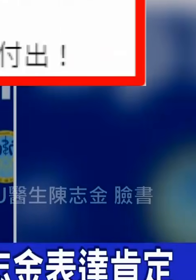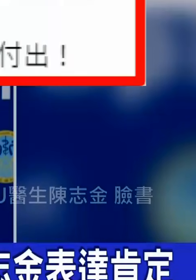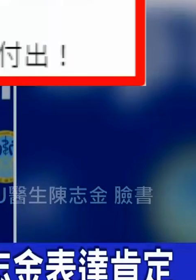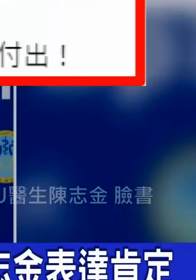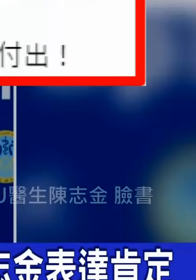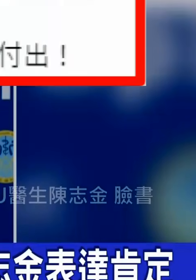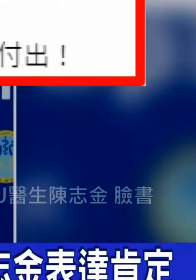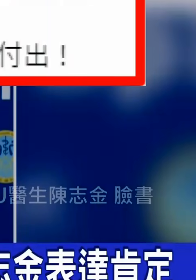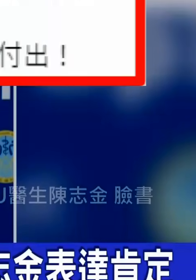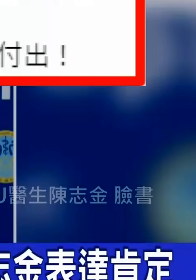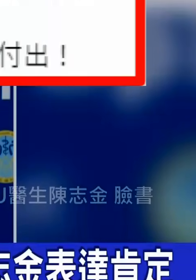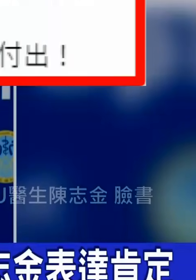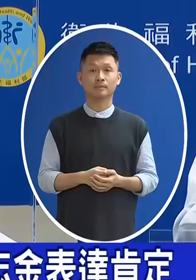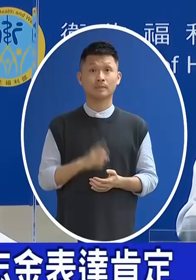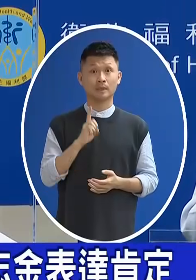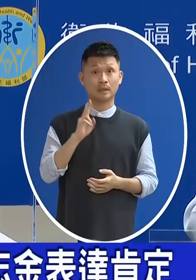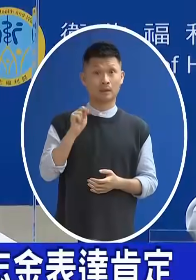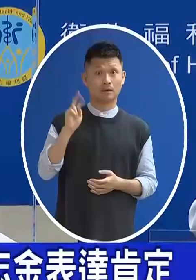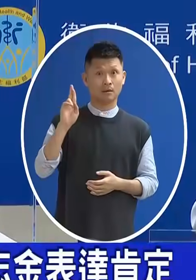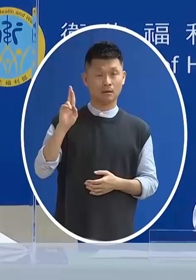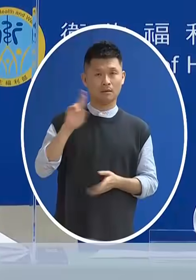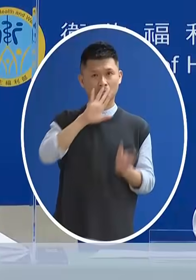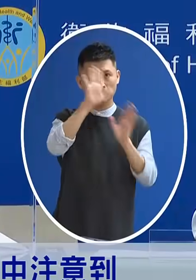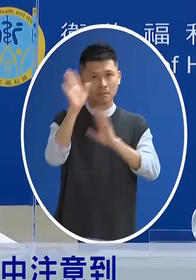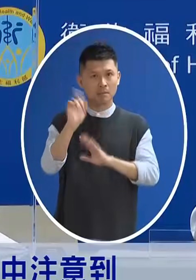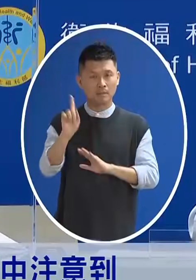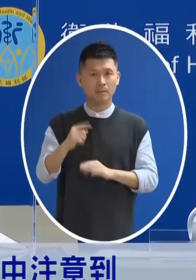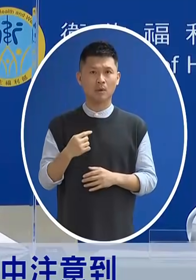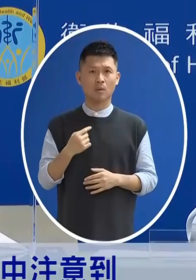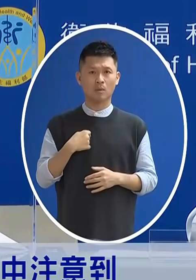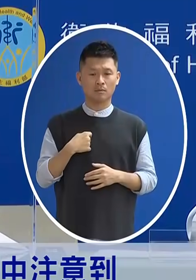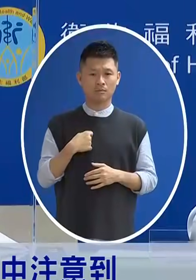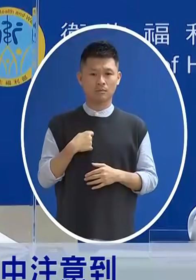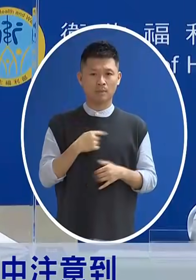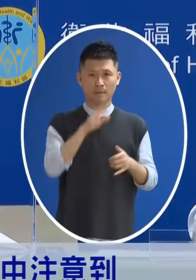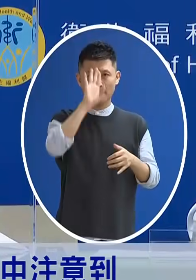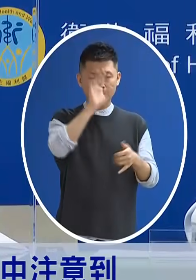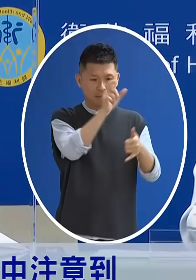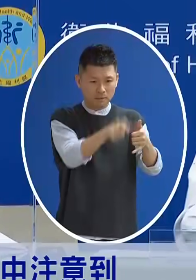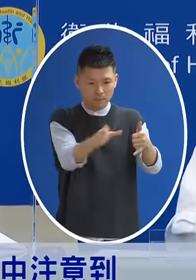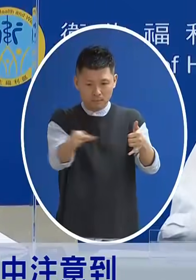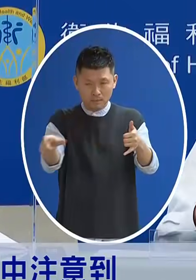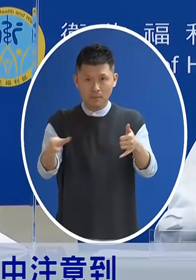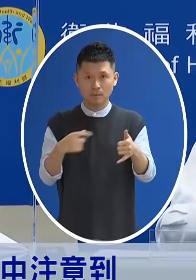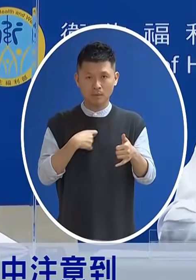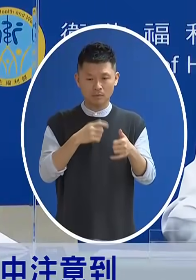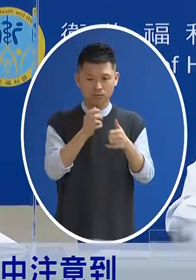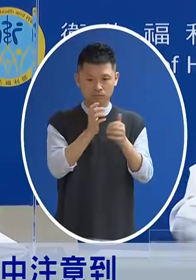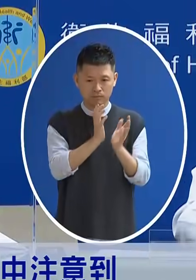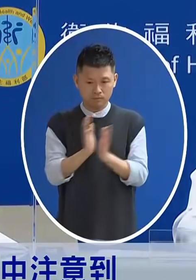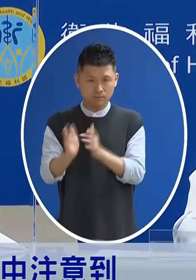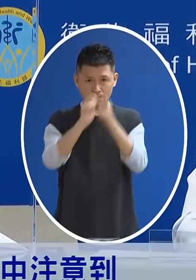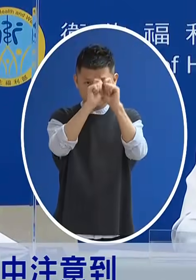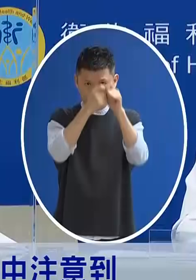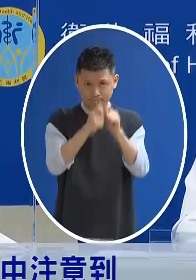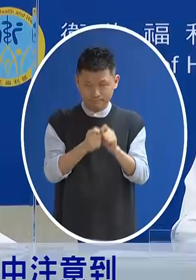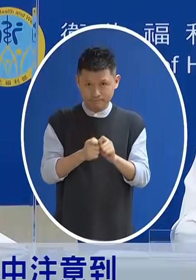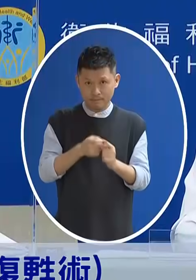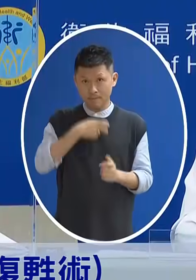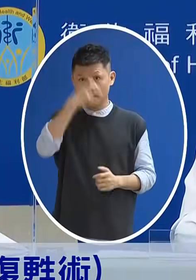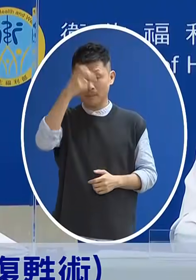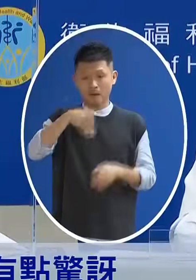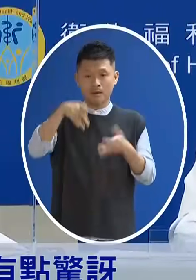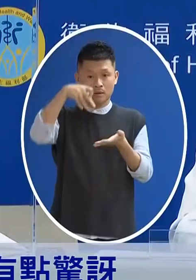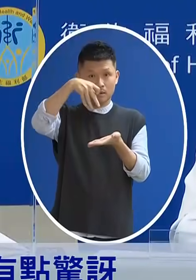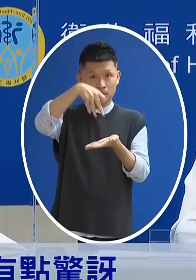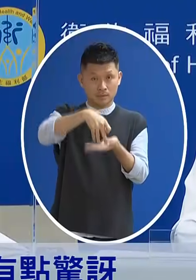是给晚辈的最好示范。 这主要是因为我在整理这些病例的过程当中，注意到了签署 DNR